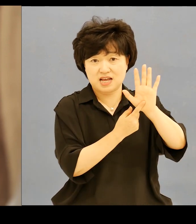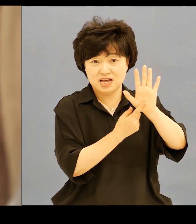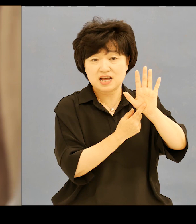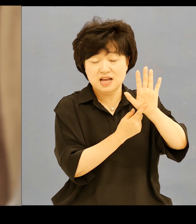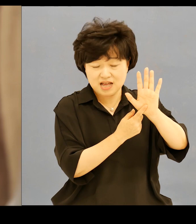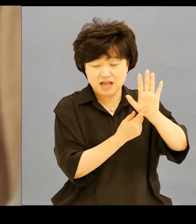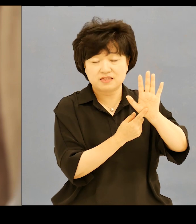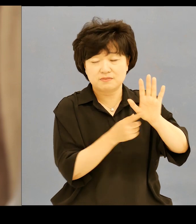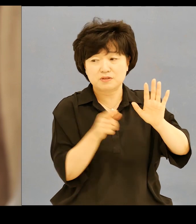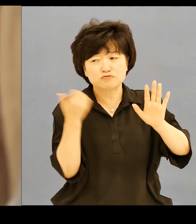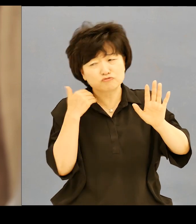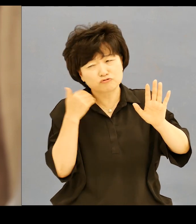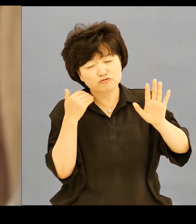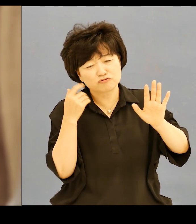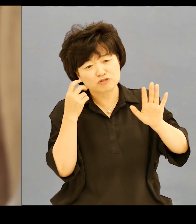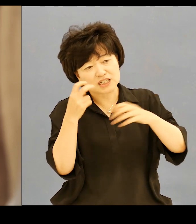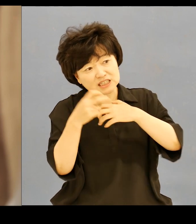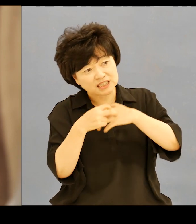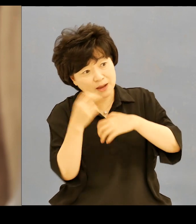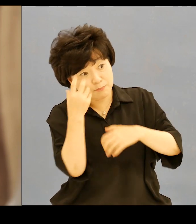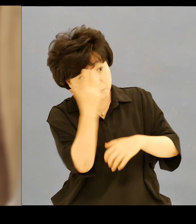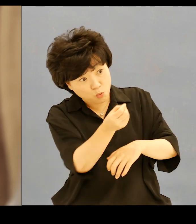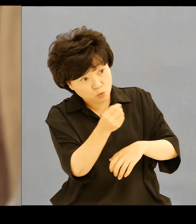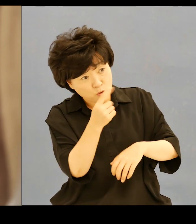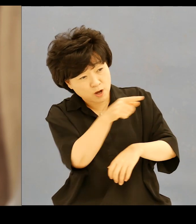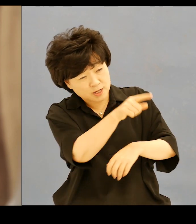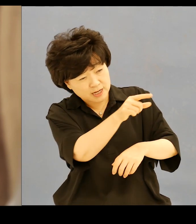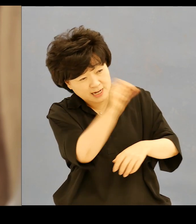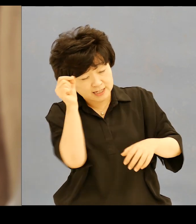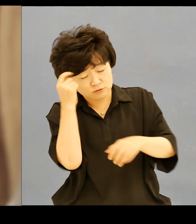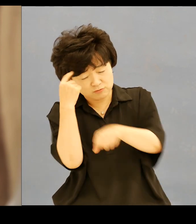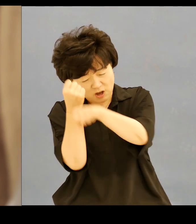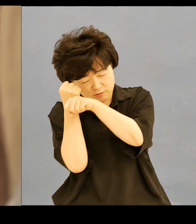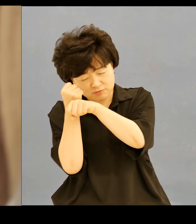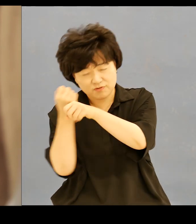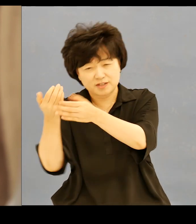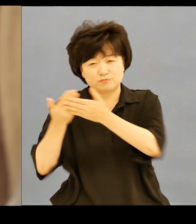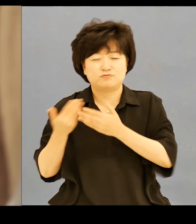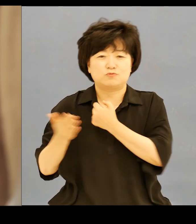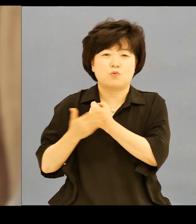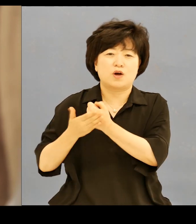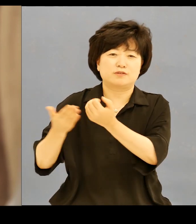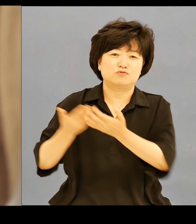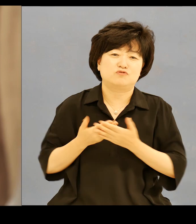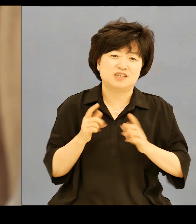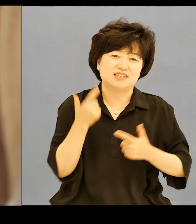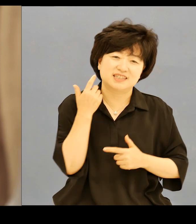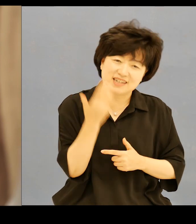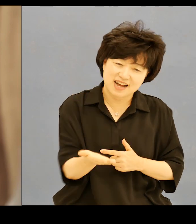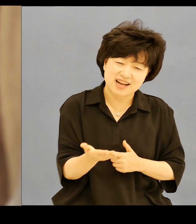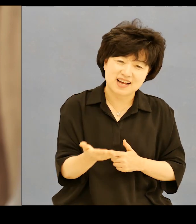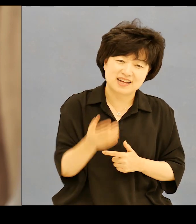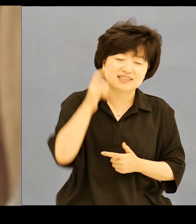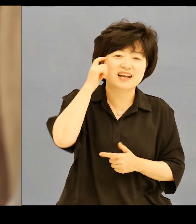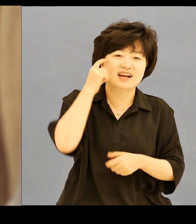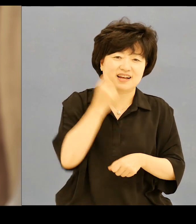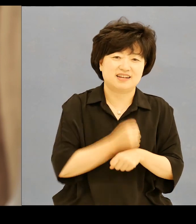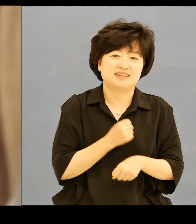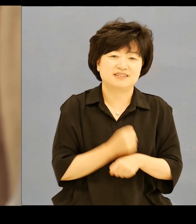누군가 의사 선생님께서 또 연구를 해주시지 않을까 막 그 생각들 하고 있어요.